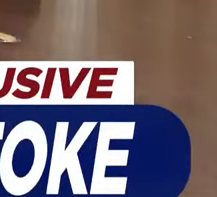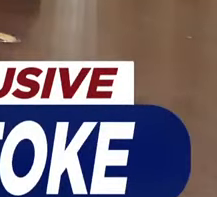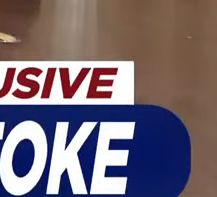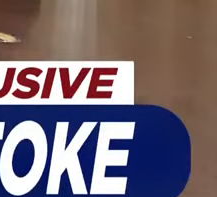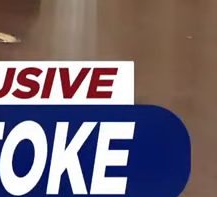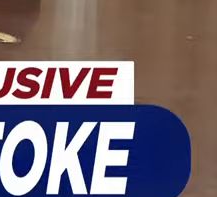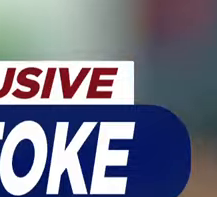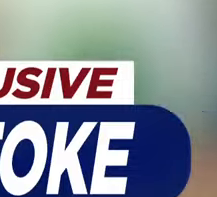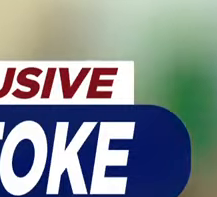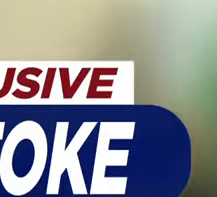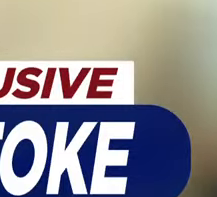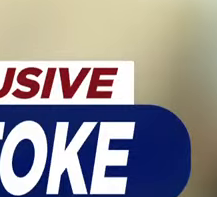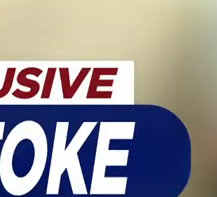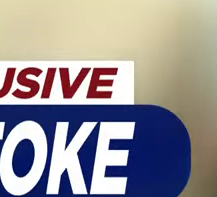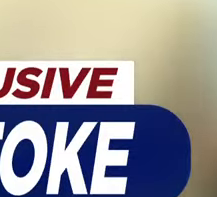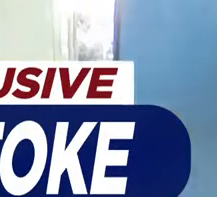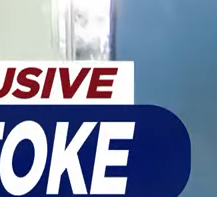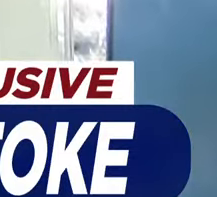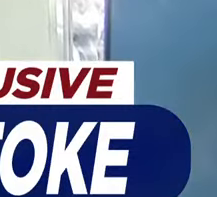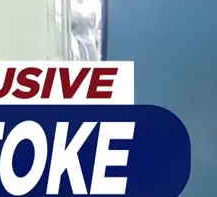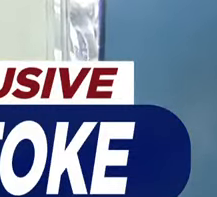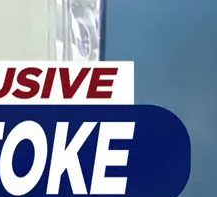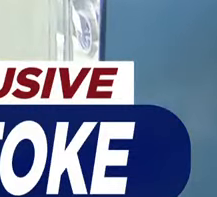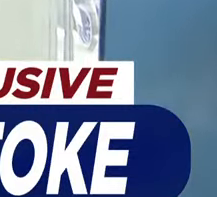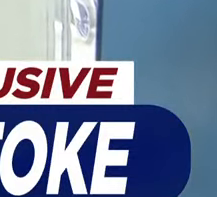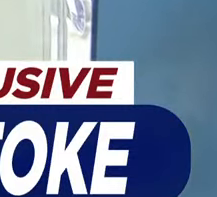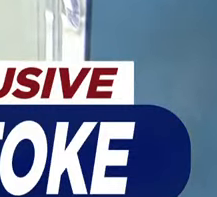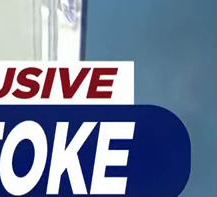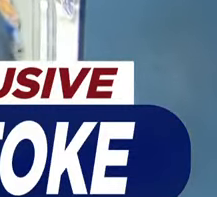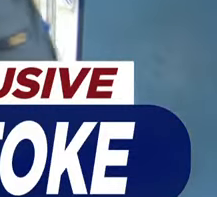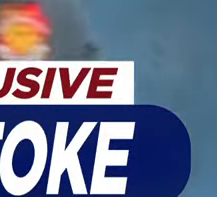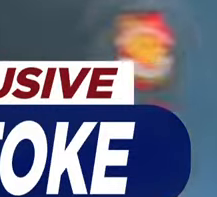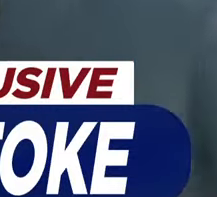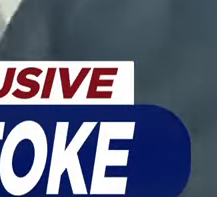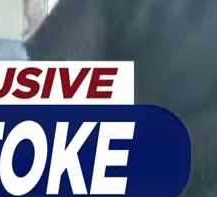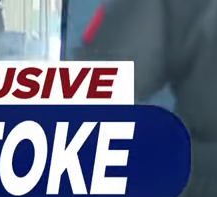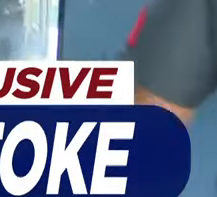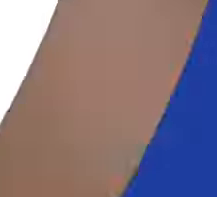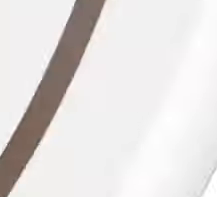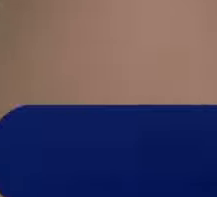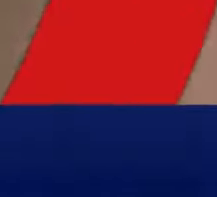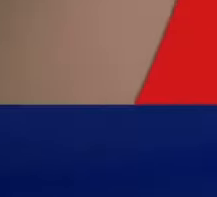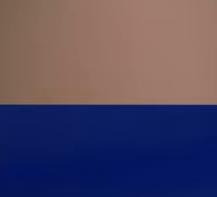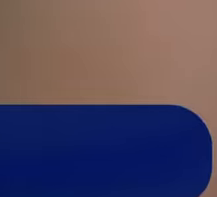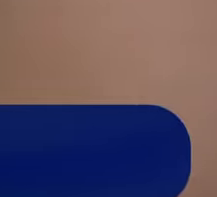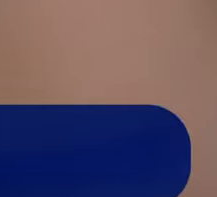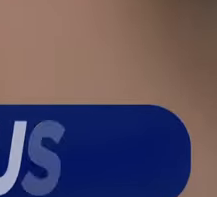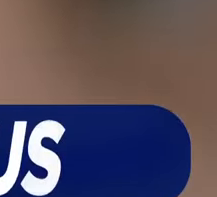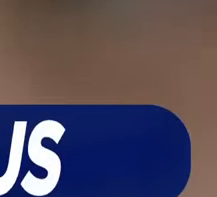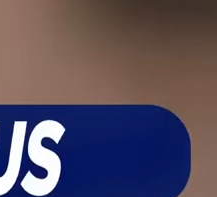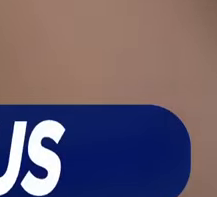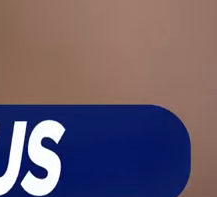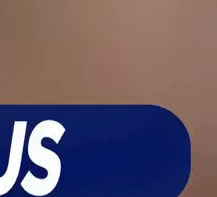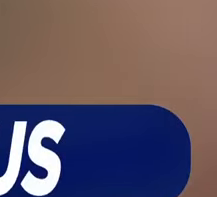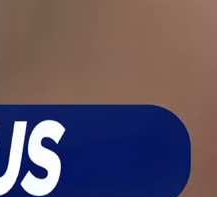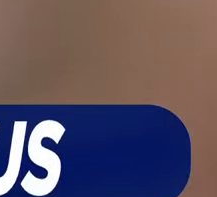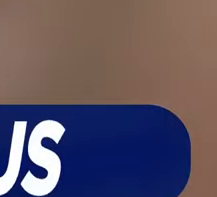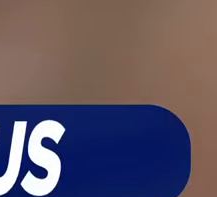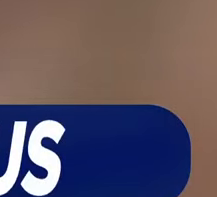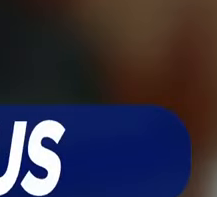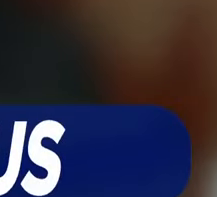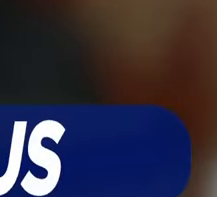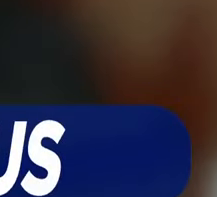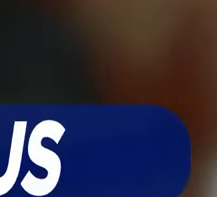mukha para takasan ng mga biktima, pero arestado pa rin. Iba pang nabiktima